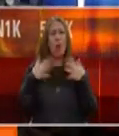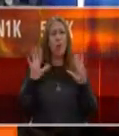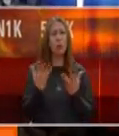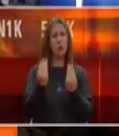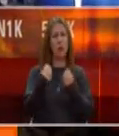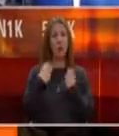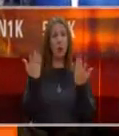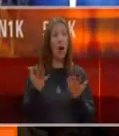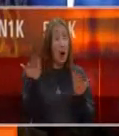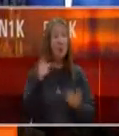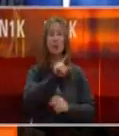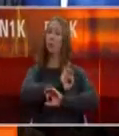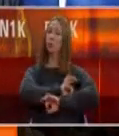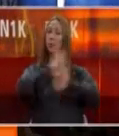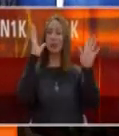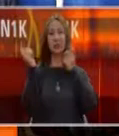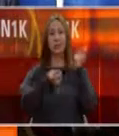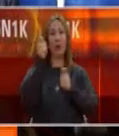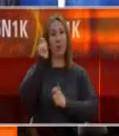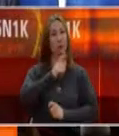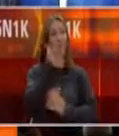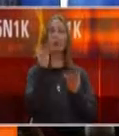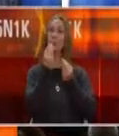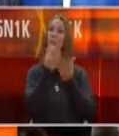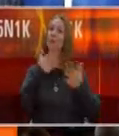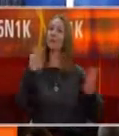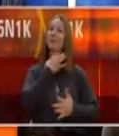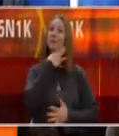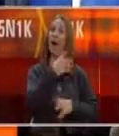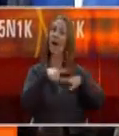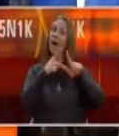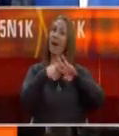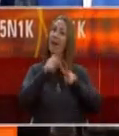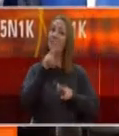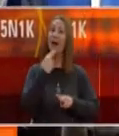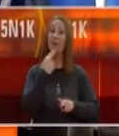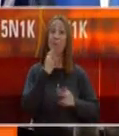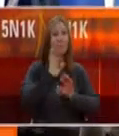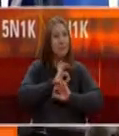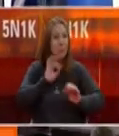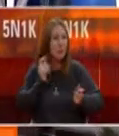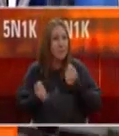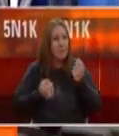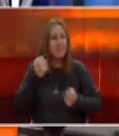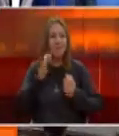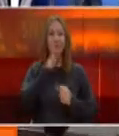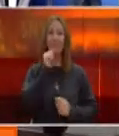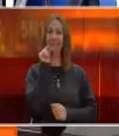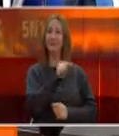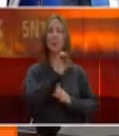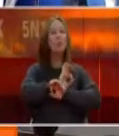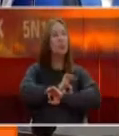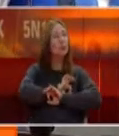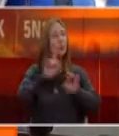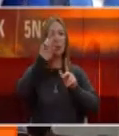bozukluğu sağlıyor ama siz müthiş işler yapıyorsunuz. Çok teşekkür ederim. Ben Alev Hanım, gerçekten ederim. Zehir çok gibi dedim. Haksız mıyım yani zehir gibi derken? Müthiş